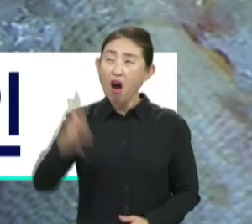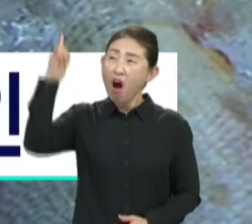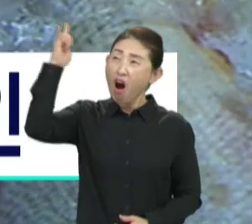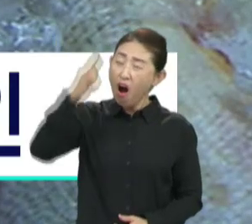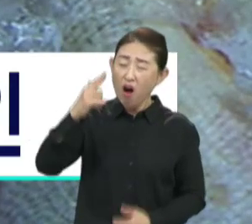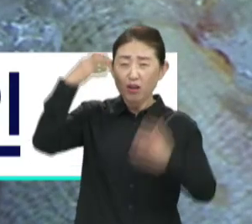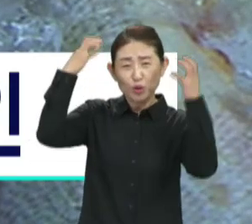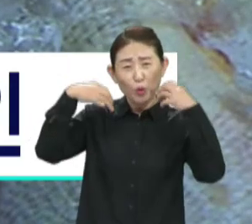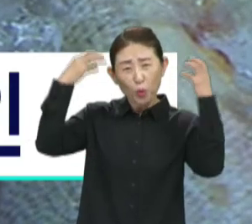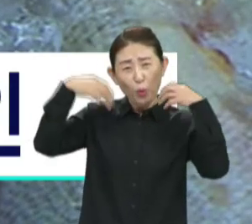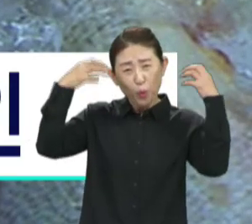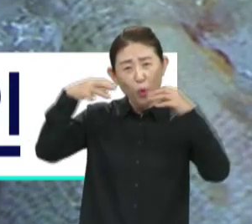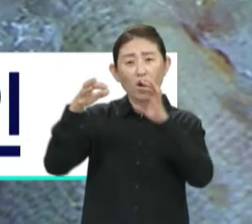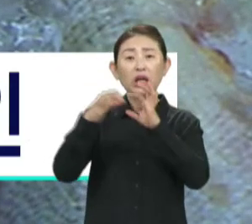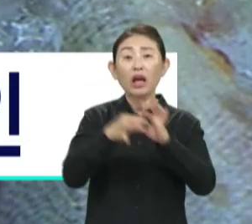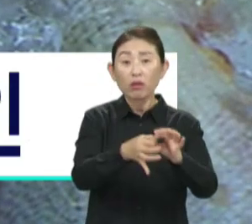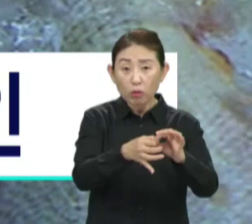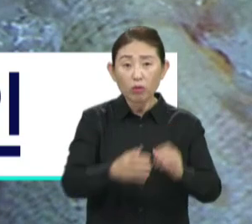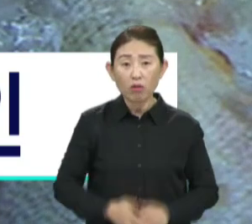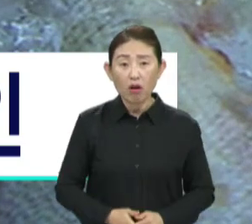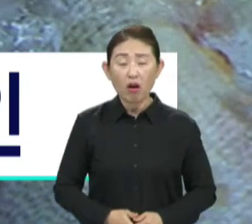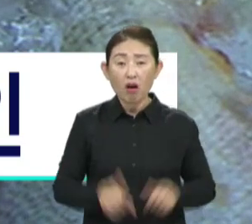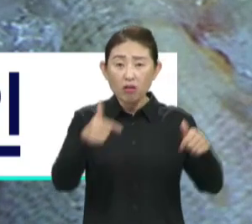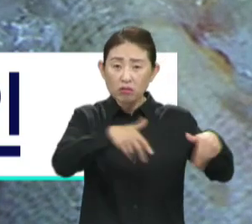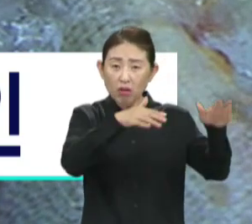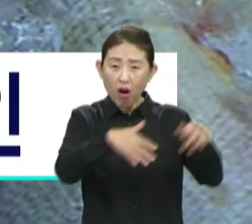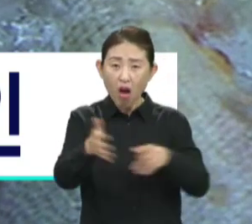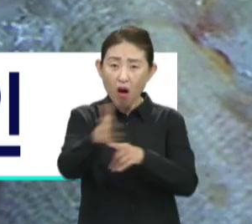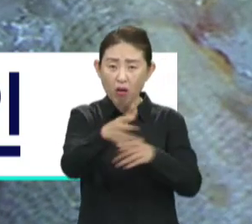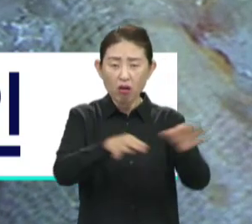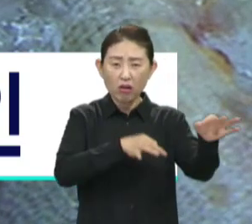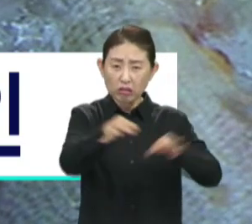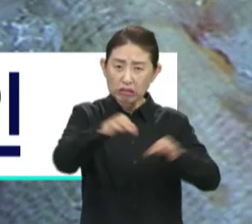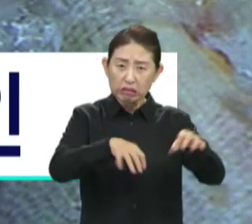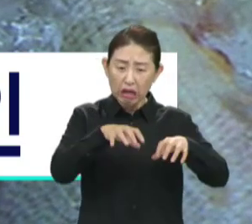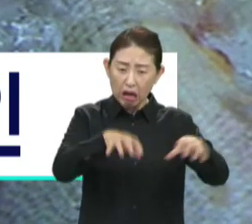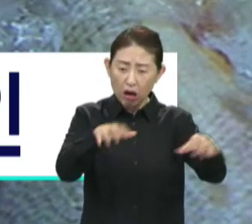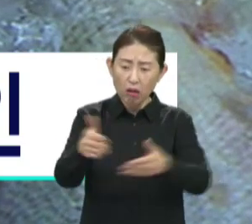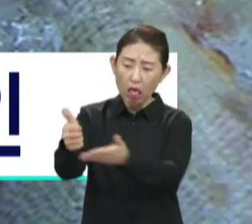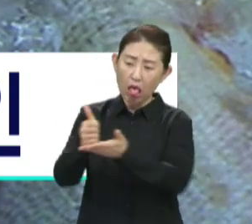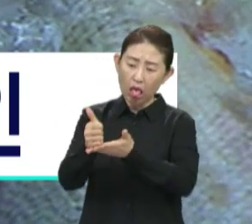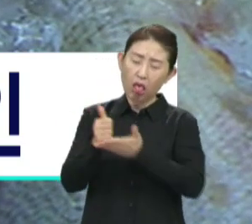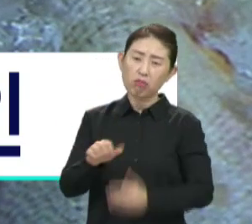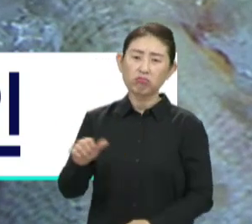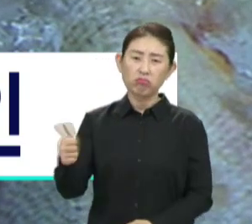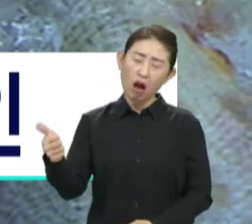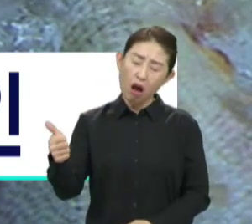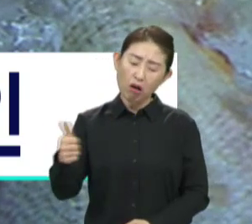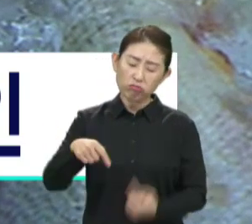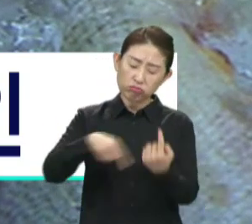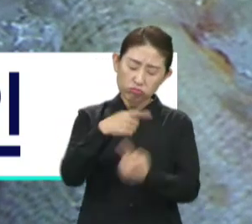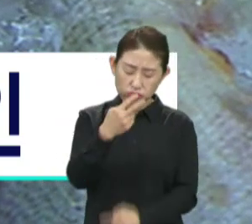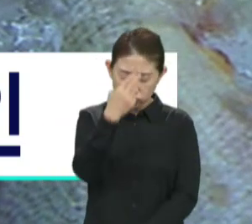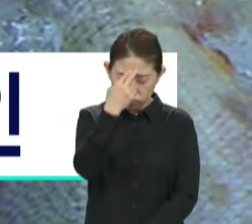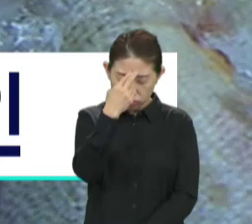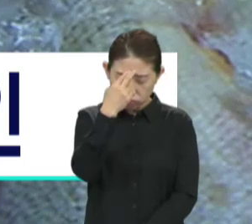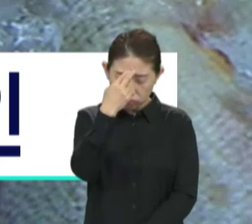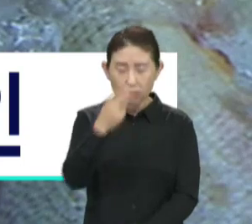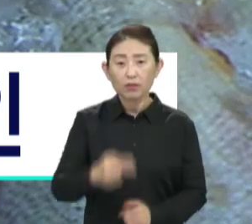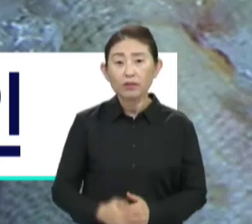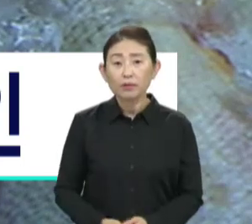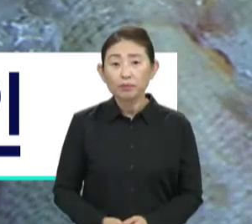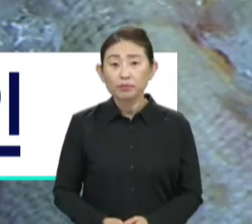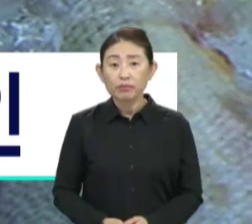연일 찌는 듯한 폭염이 이어지면서 손님들의 발길이 뚝 끊겨 서해안 어시장 상인들이 극심한 경영난을 호소하고